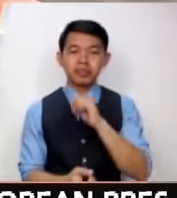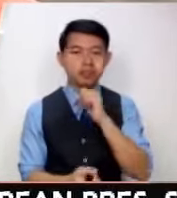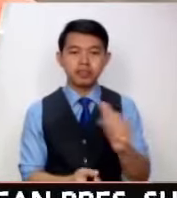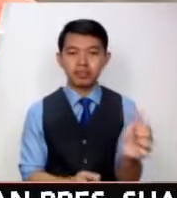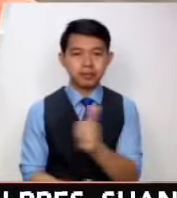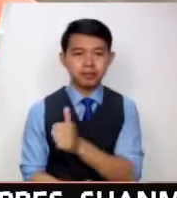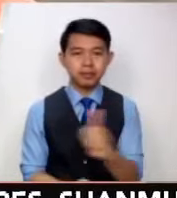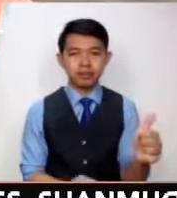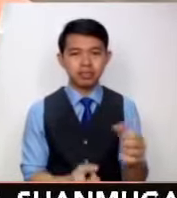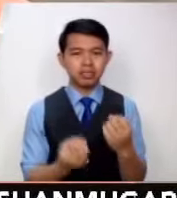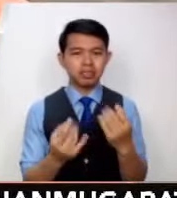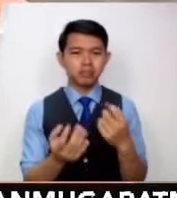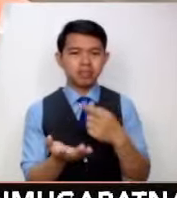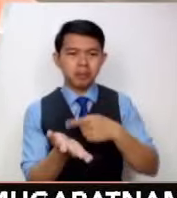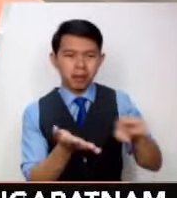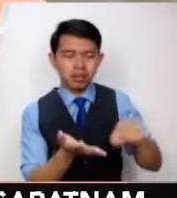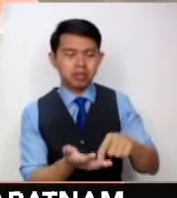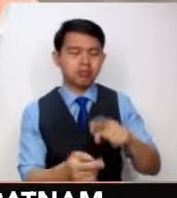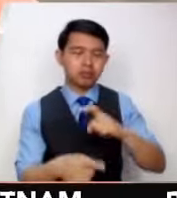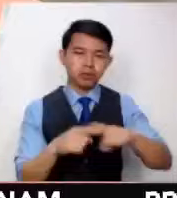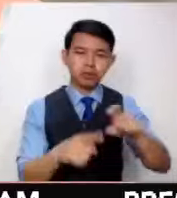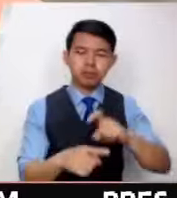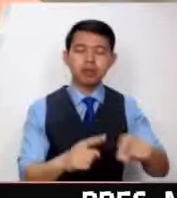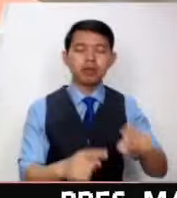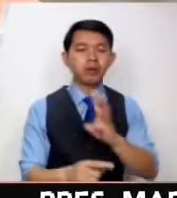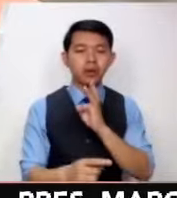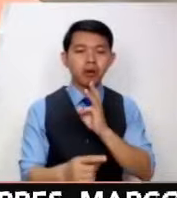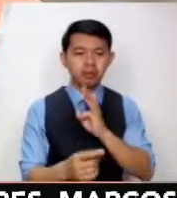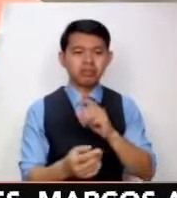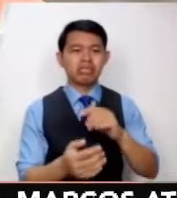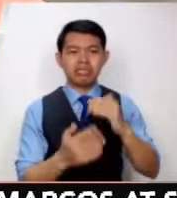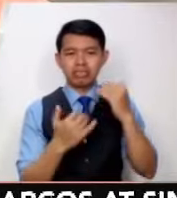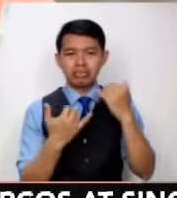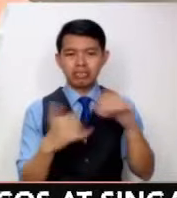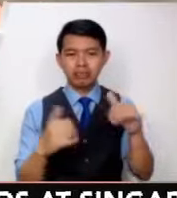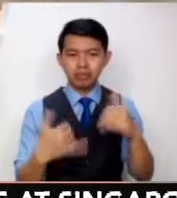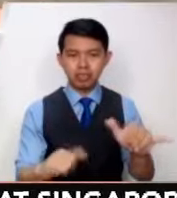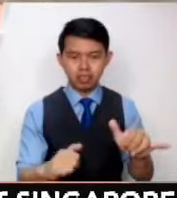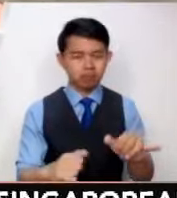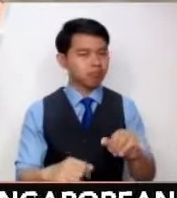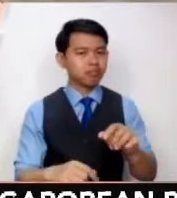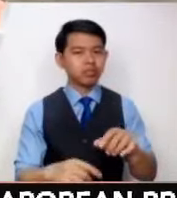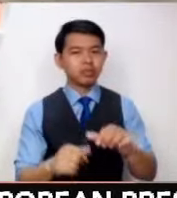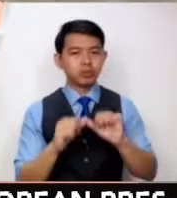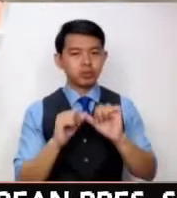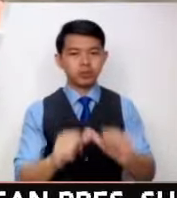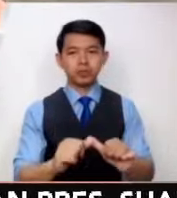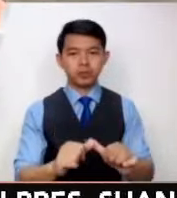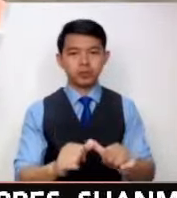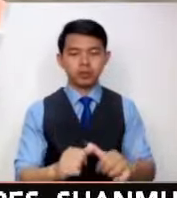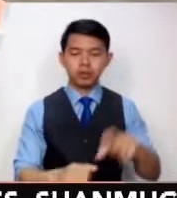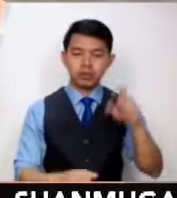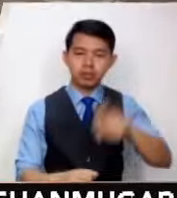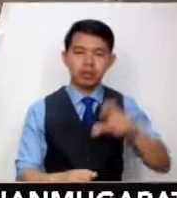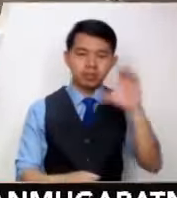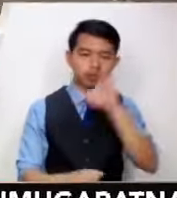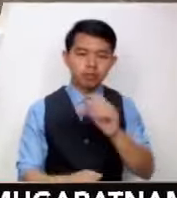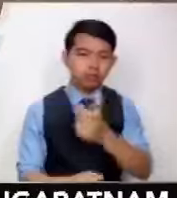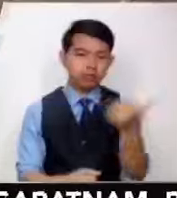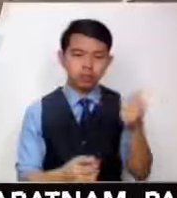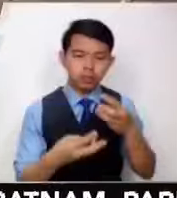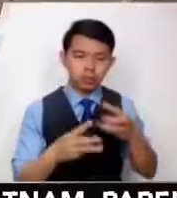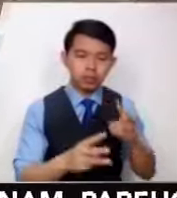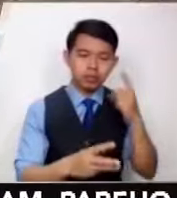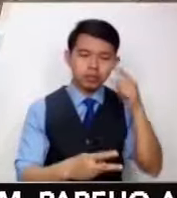yun. Talagang di na kami makabawas doon kaya need namin maghanap ng ibang paraan doon kami magbabawas.